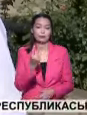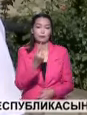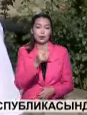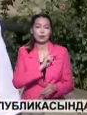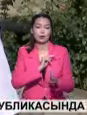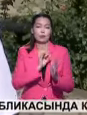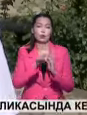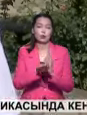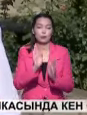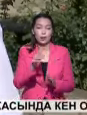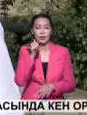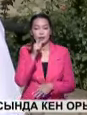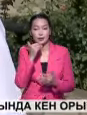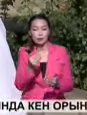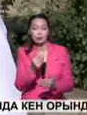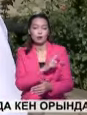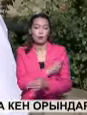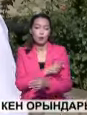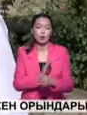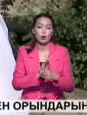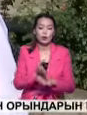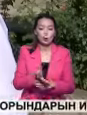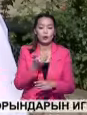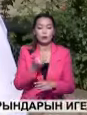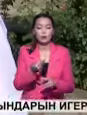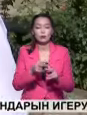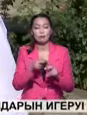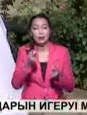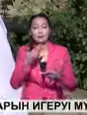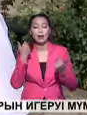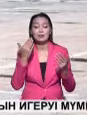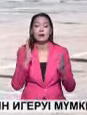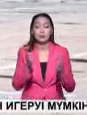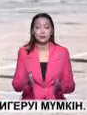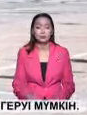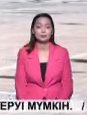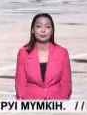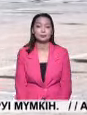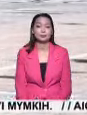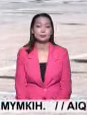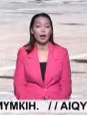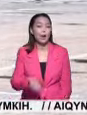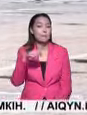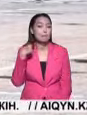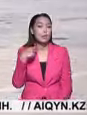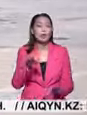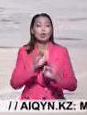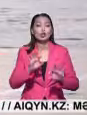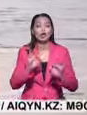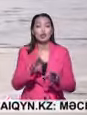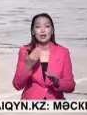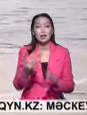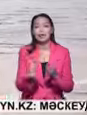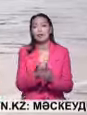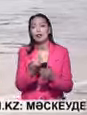енгізіледі. Ертең емханаға келу оларға оңай болады. Президент жолдауындағы тың